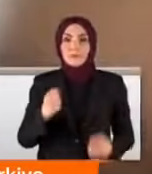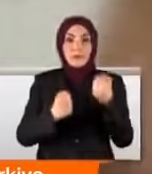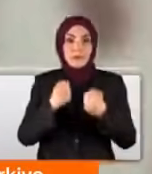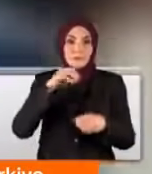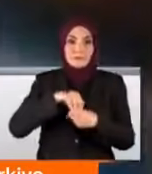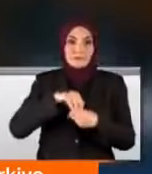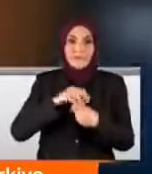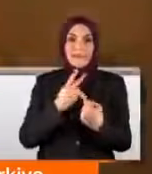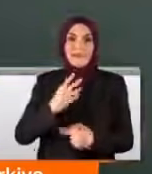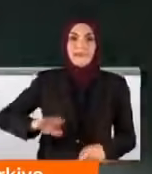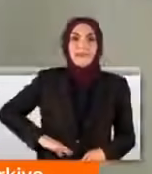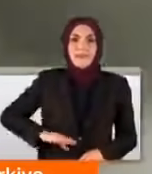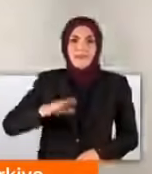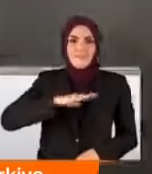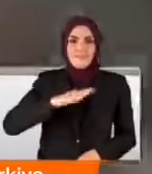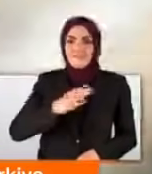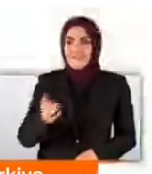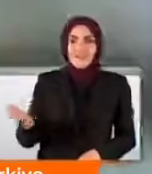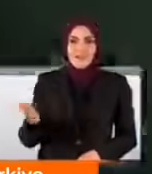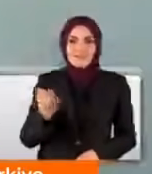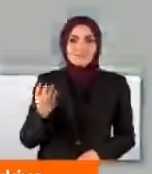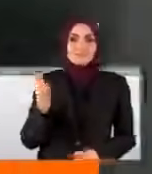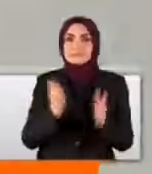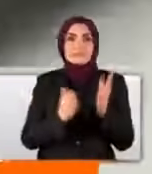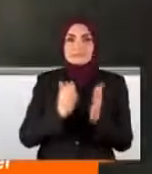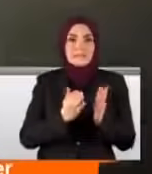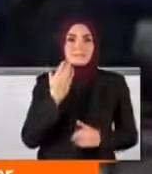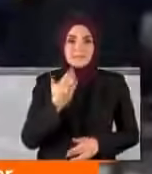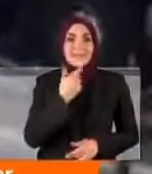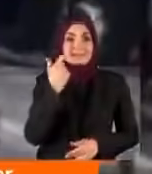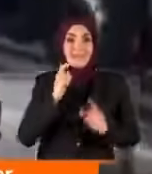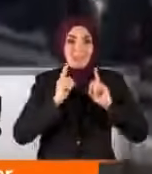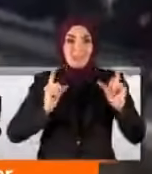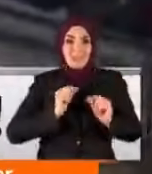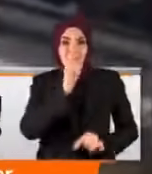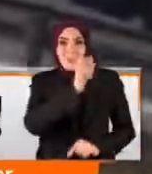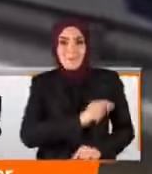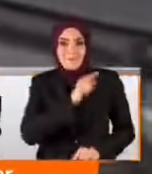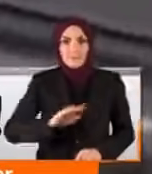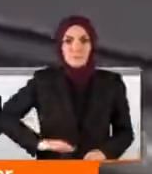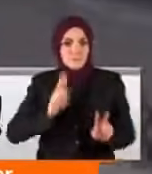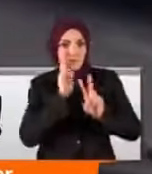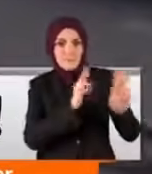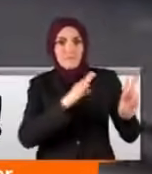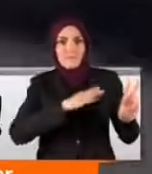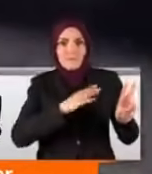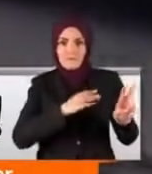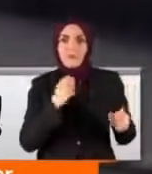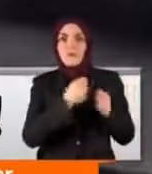Otomobildeki yeğenlerini aldırış etmeyen iki saldırgan eski damatlarını çocuklarının gözleri önünde dövdü.